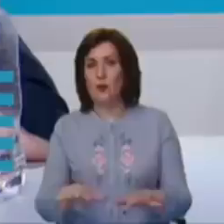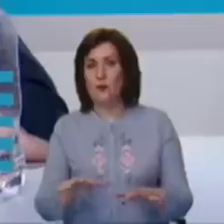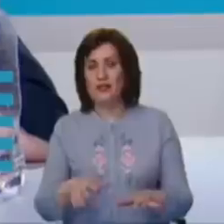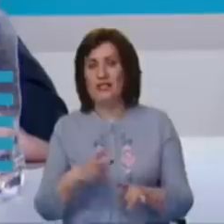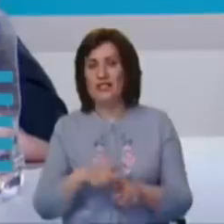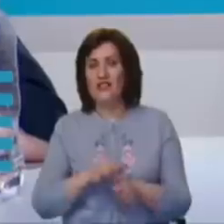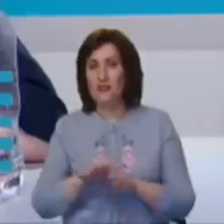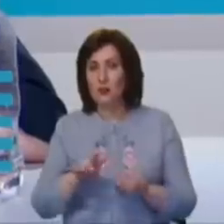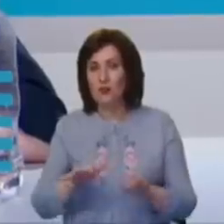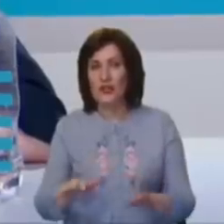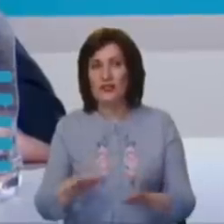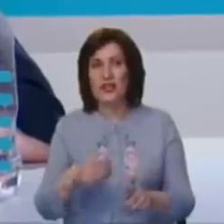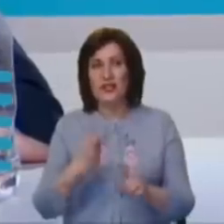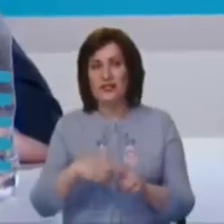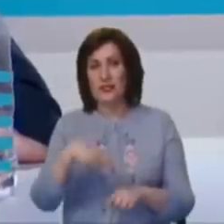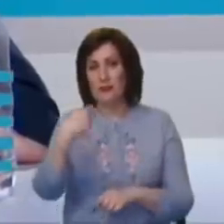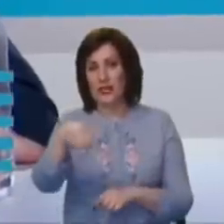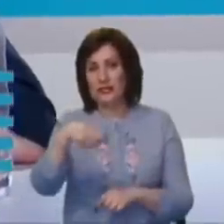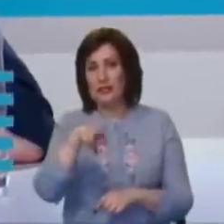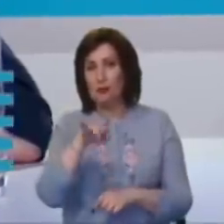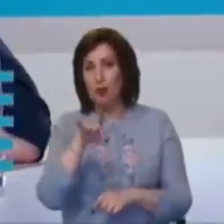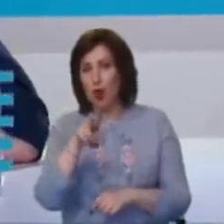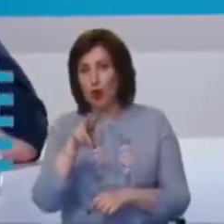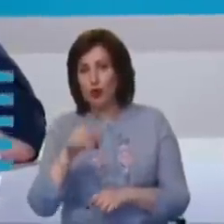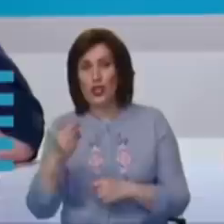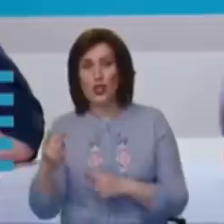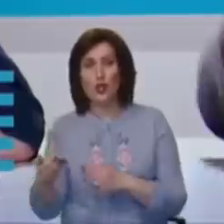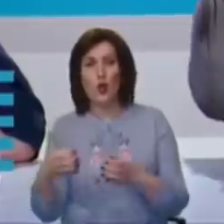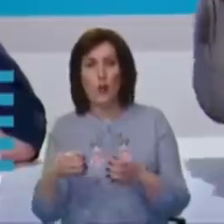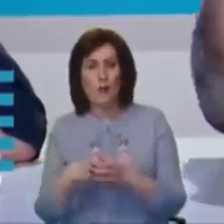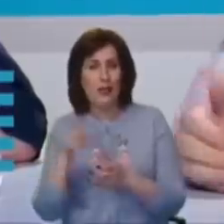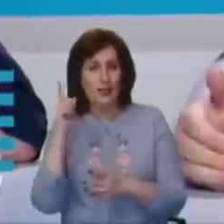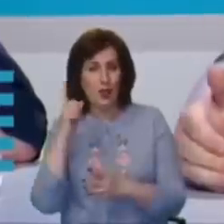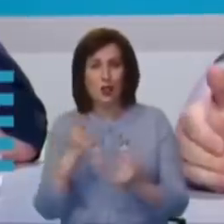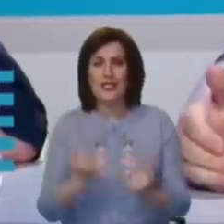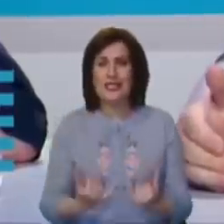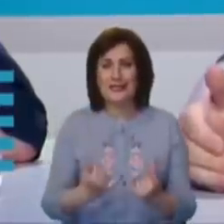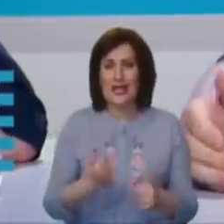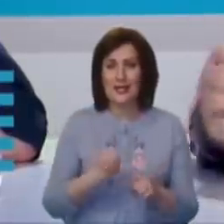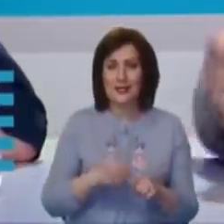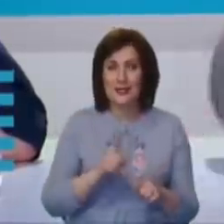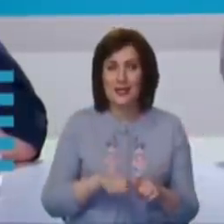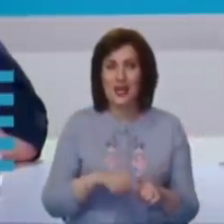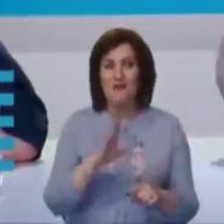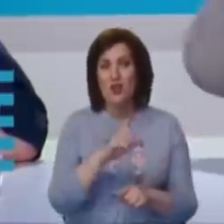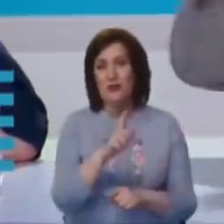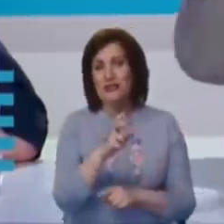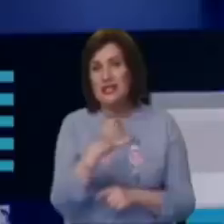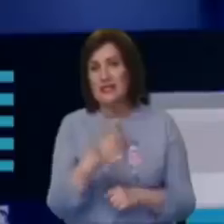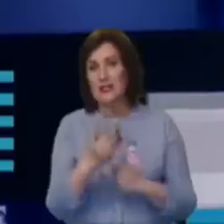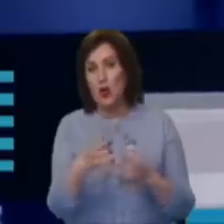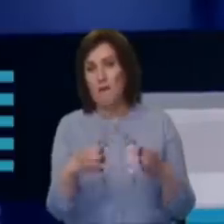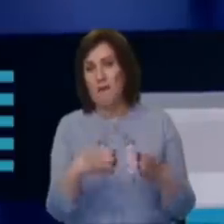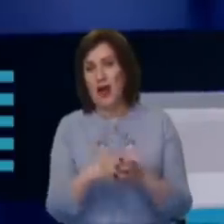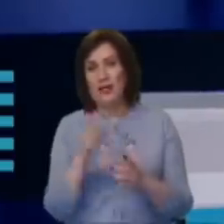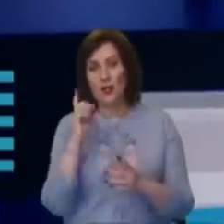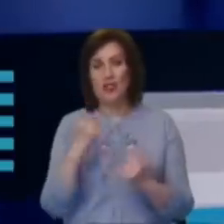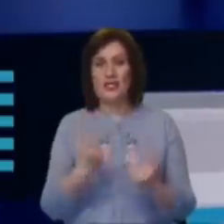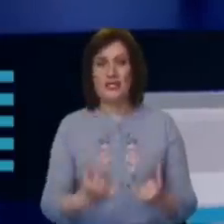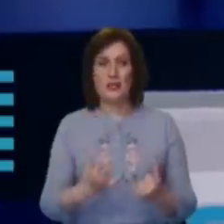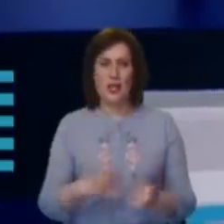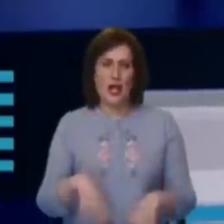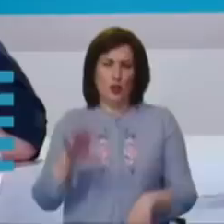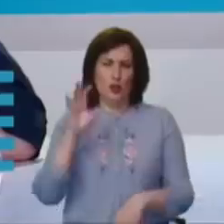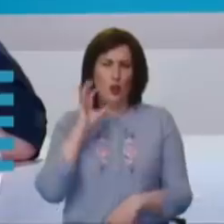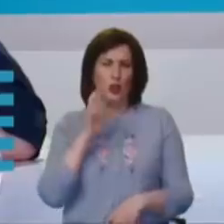відбувається, це президент Порошенко і його партія тоді і зараз, і це Володимир Зеленський, його партія тоді і слухайте, зараз.